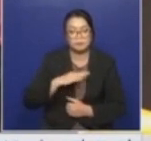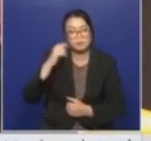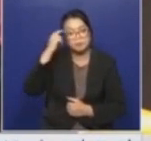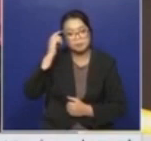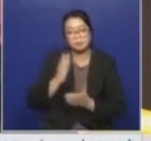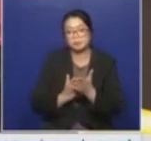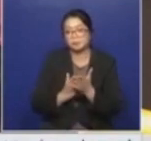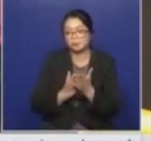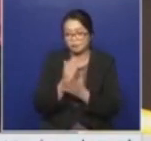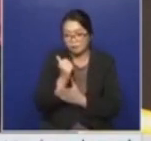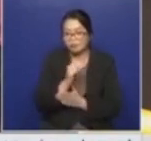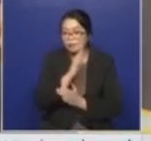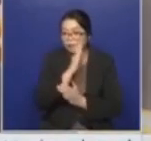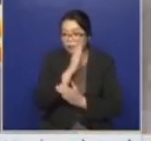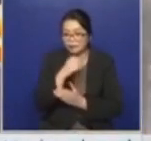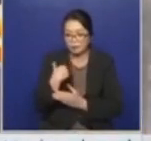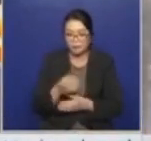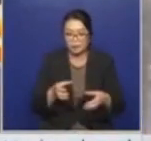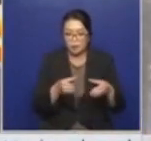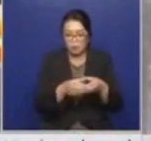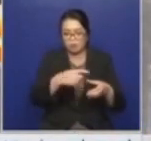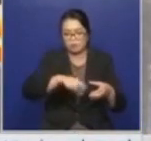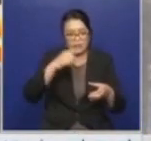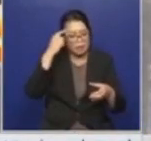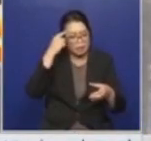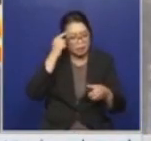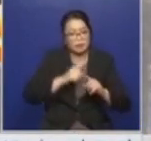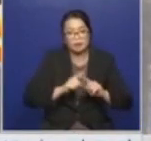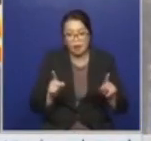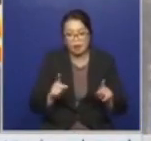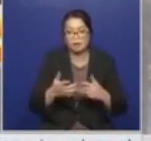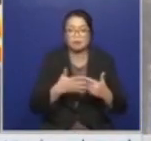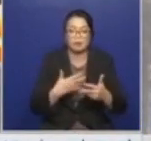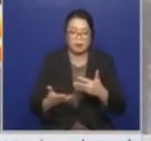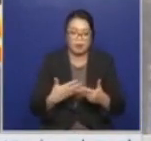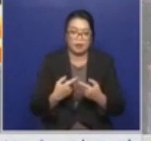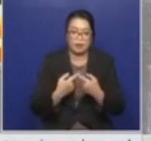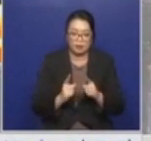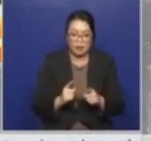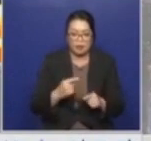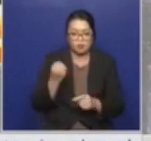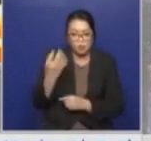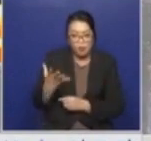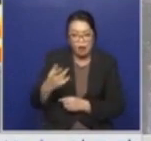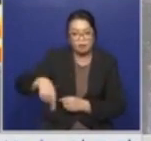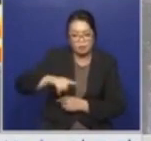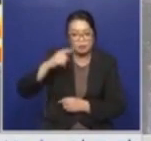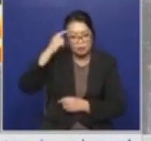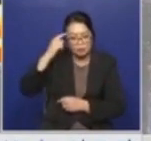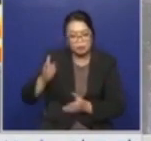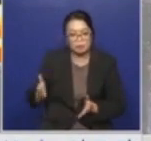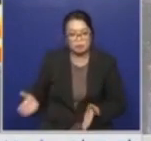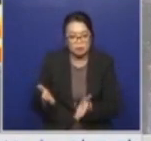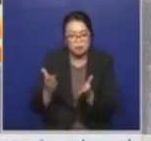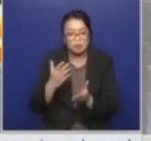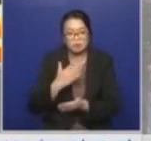เร็จสูงสุดแม้จะมีบางส่วนที่อาจจะมีความเห็นไม่สอดคล้องกันทั้งหมดแต่ว่าผ